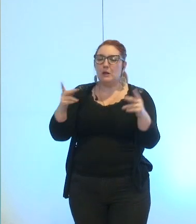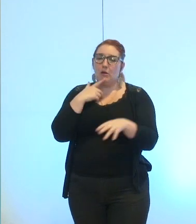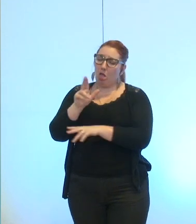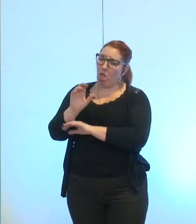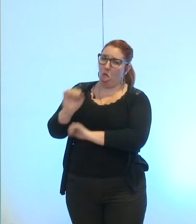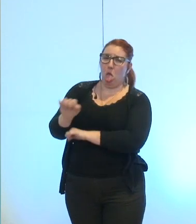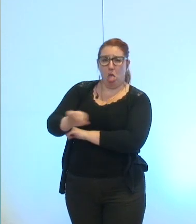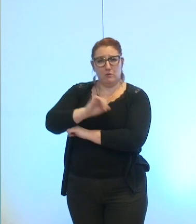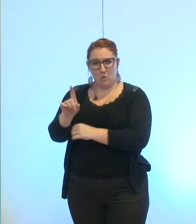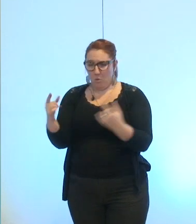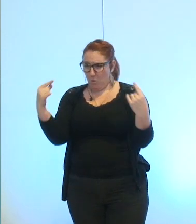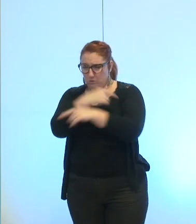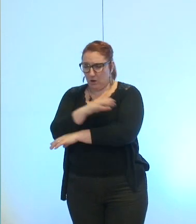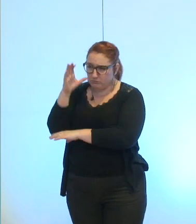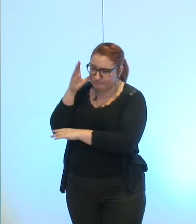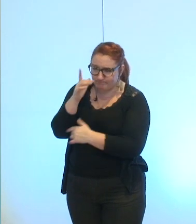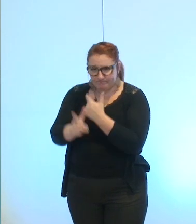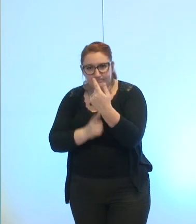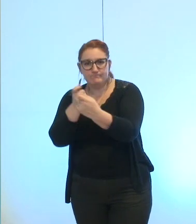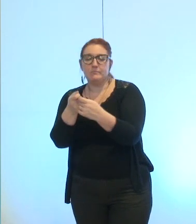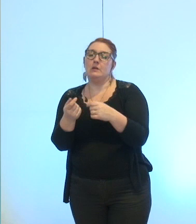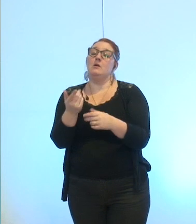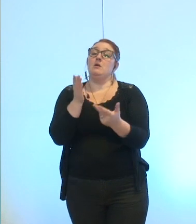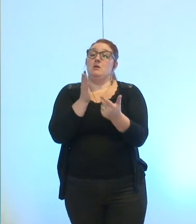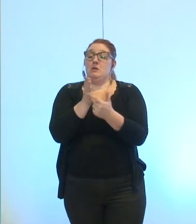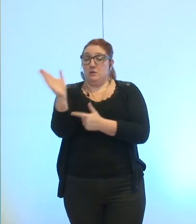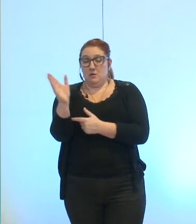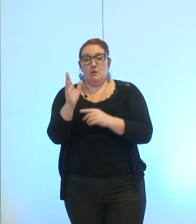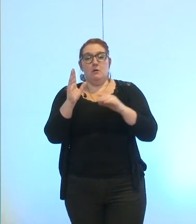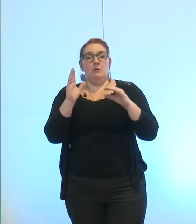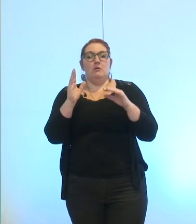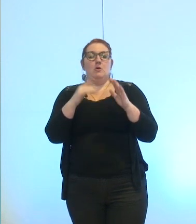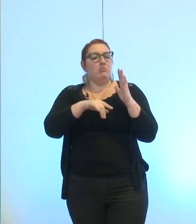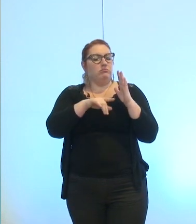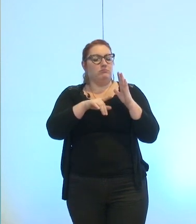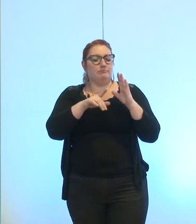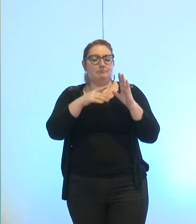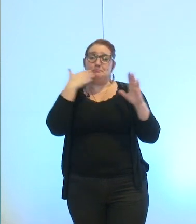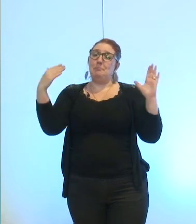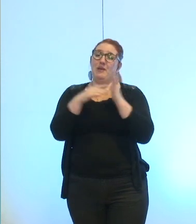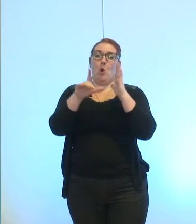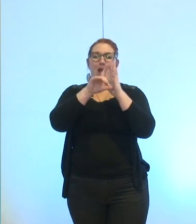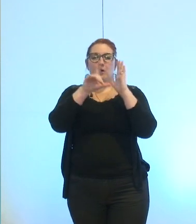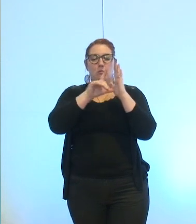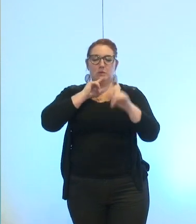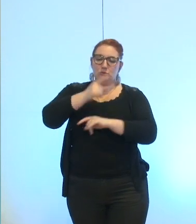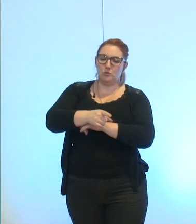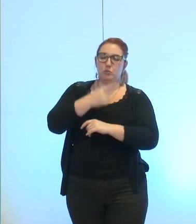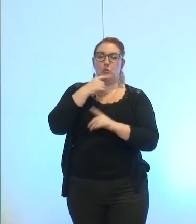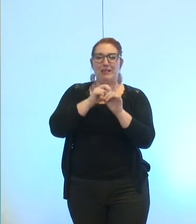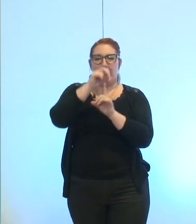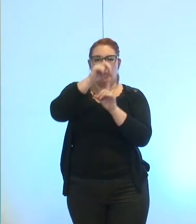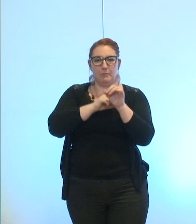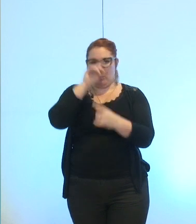dernier point concernant le surcût éventuel euh d'une meilleure réglementation thermique qui vise à limiter les les pertes de